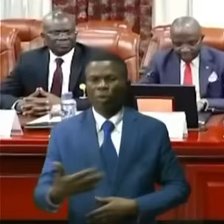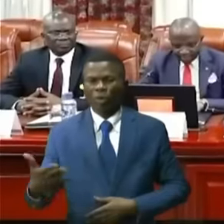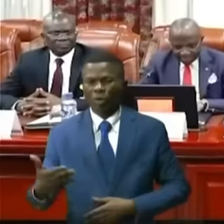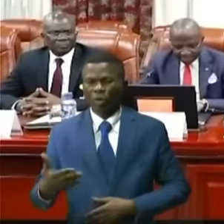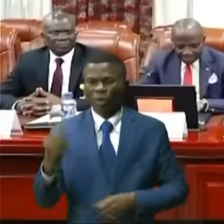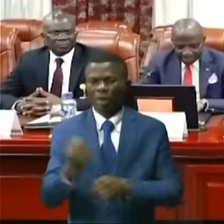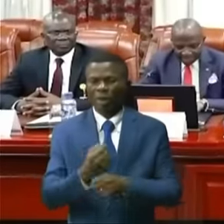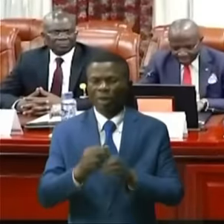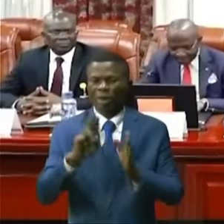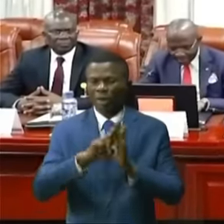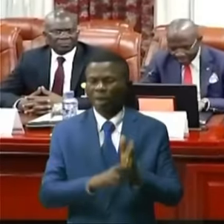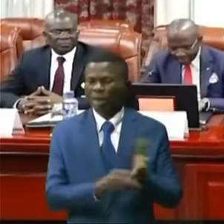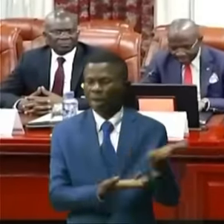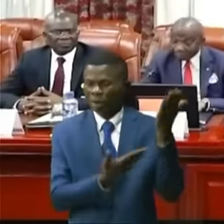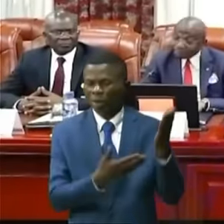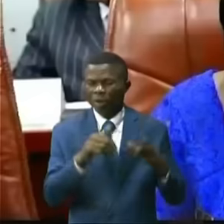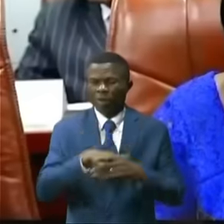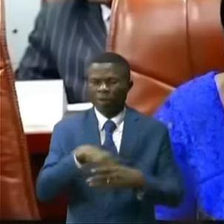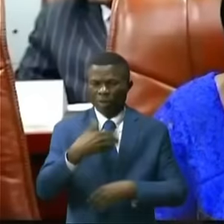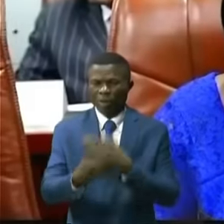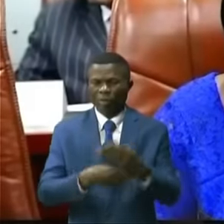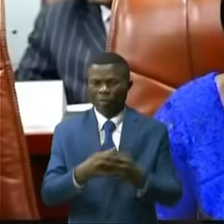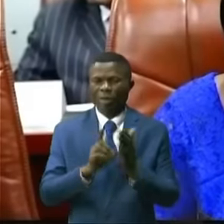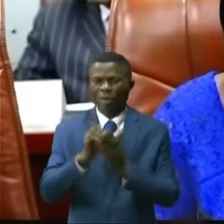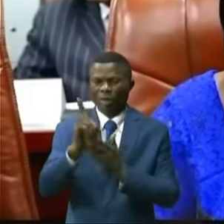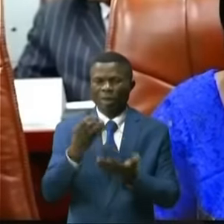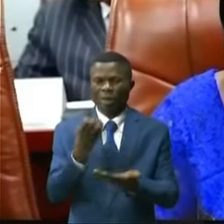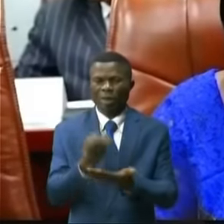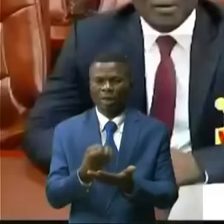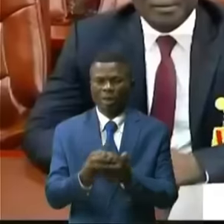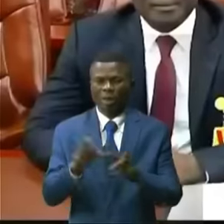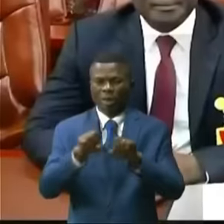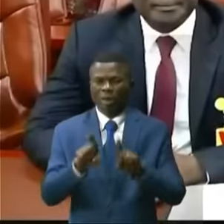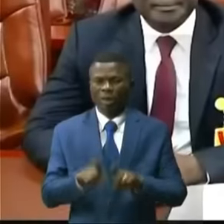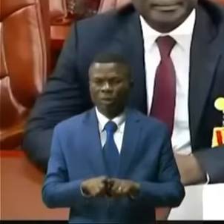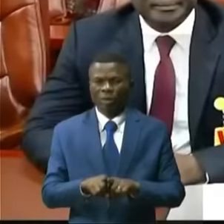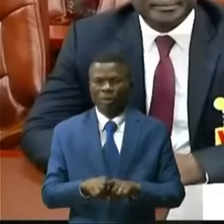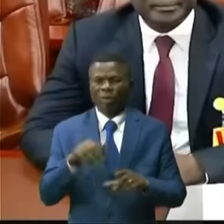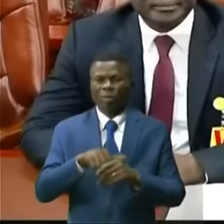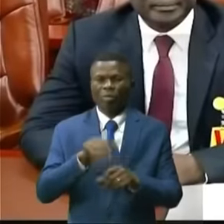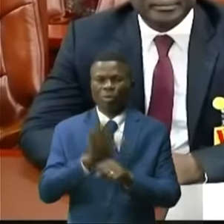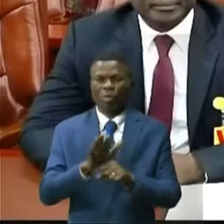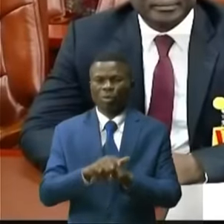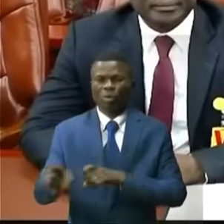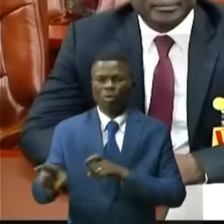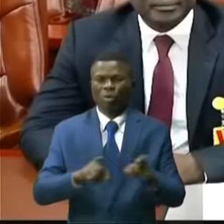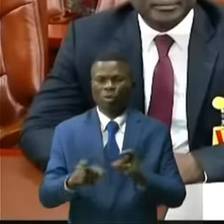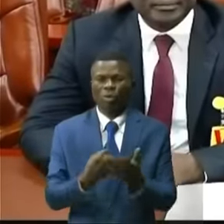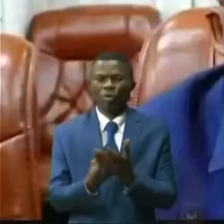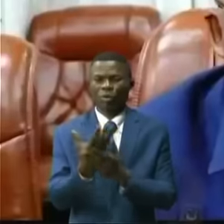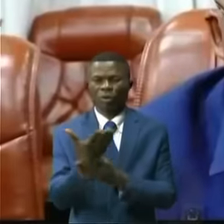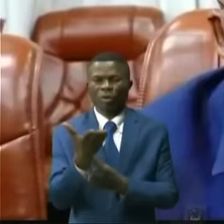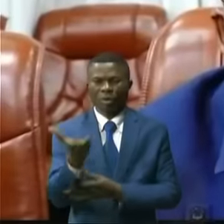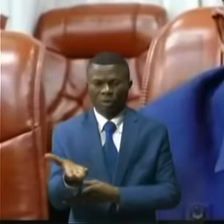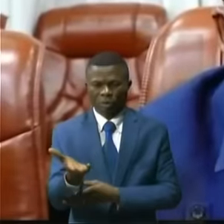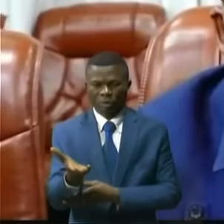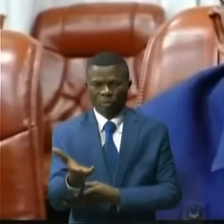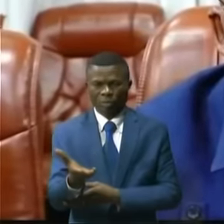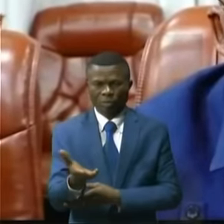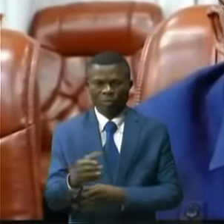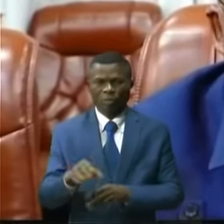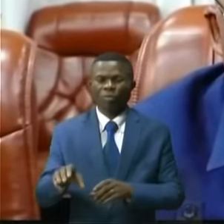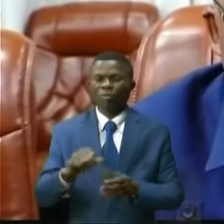jouent un rôle capital dans la réalisation du développement économique et ce dans divers domaines de production ce